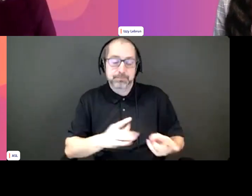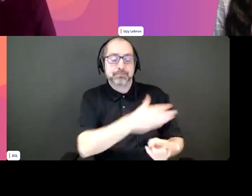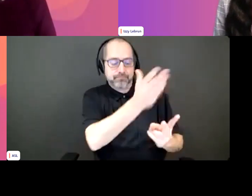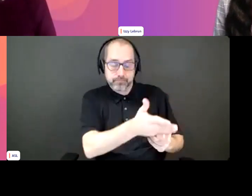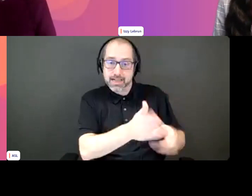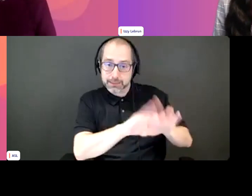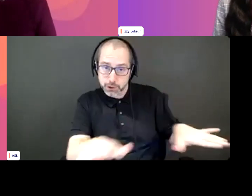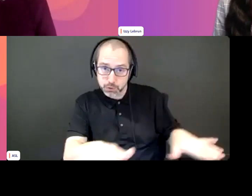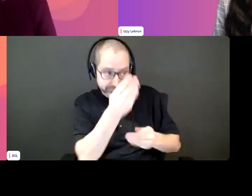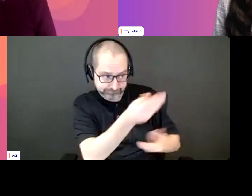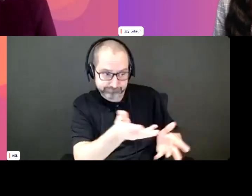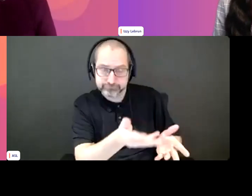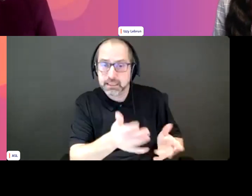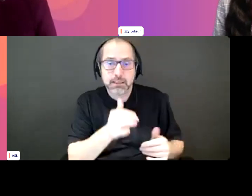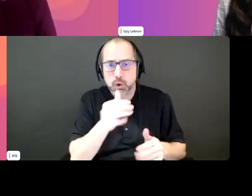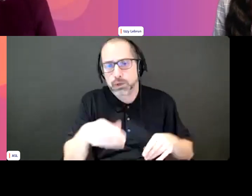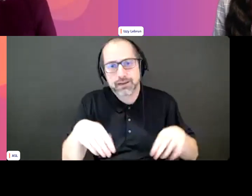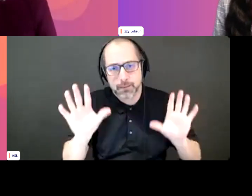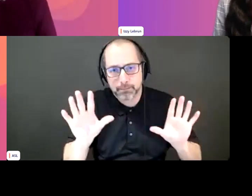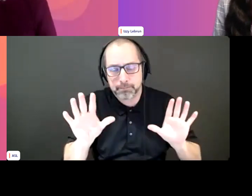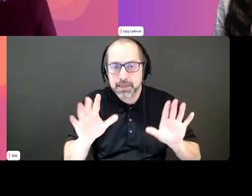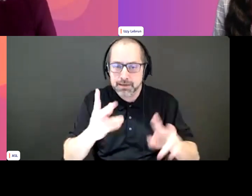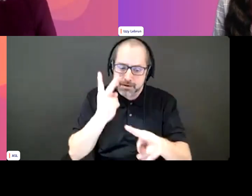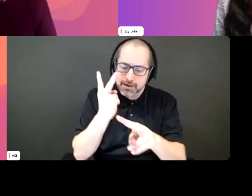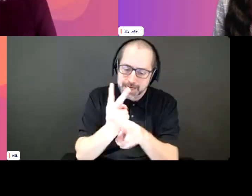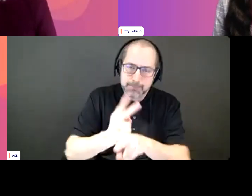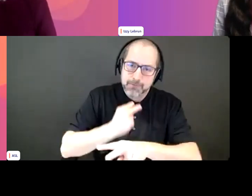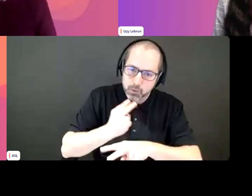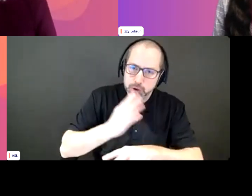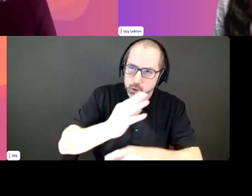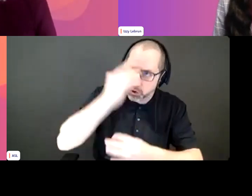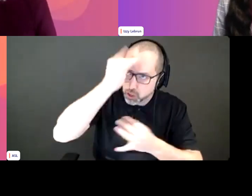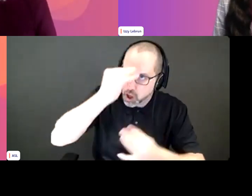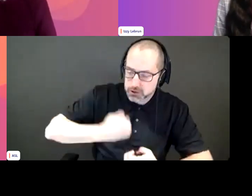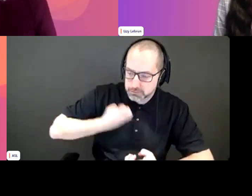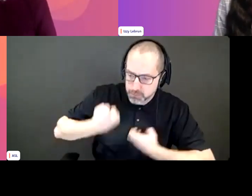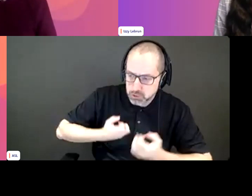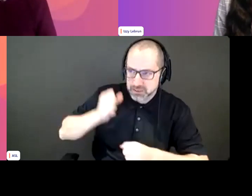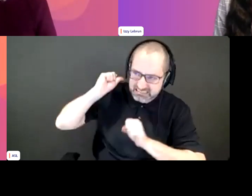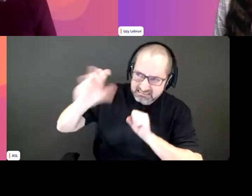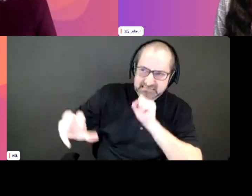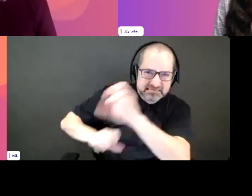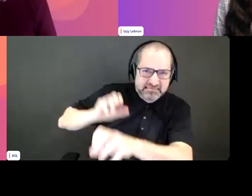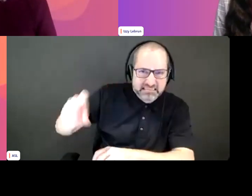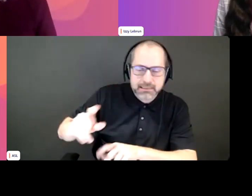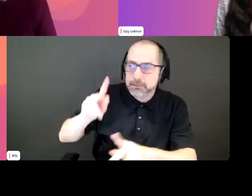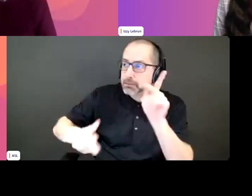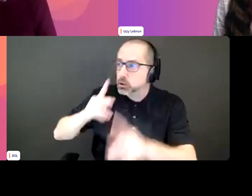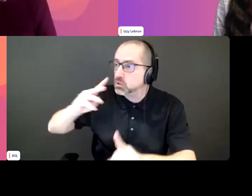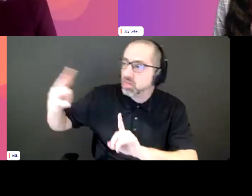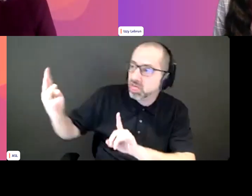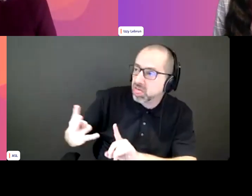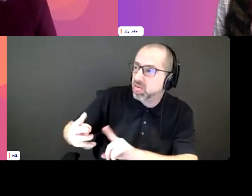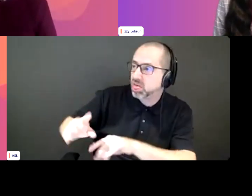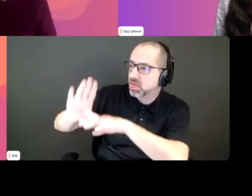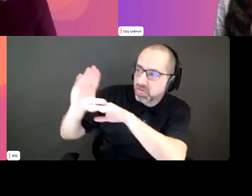suite il faut les rendre heureux pas vous et pour les enfants ne jamais abandonner de faire d'exprimer vos points de vue ne croyez pas